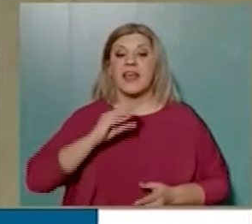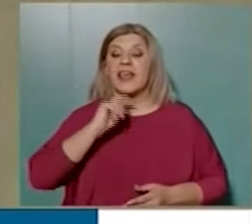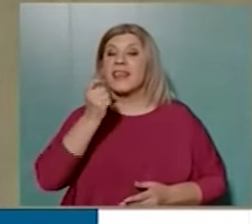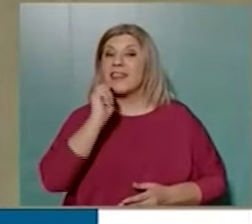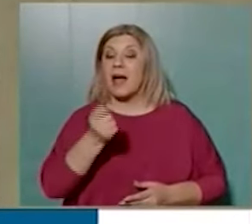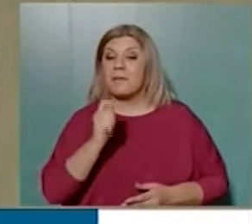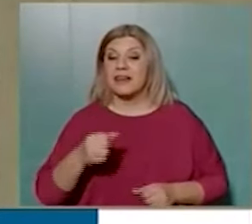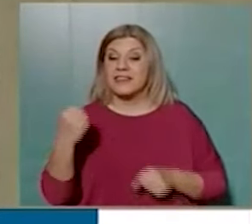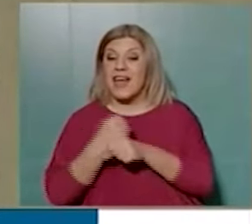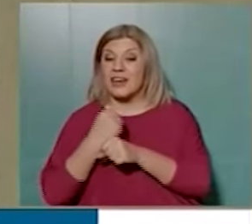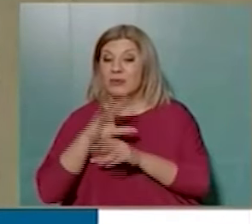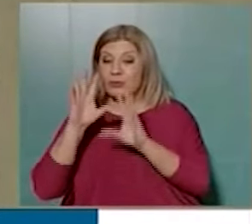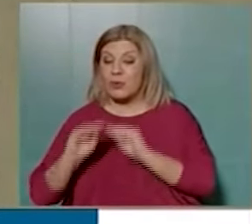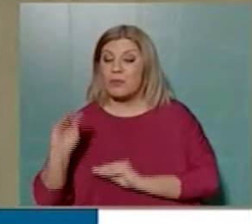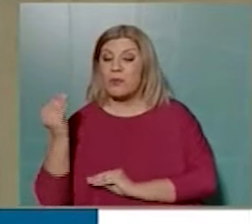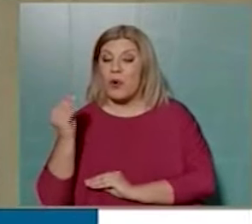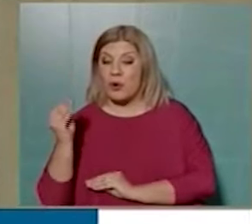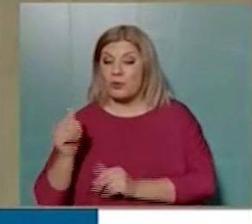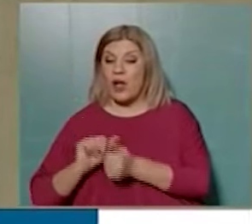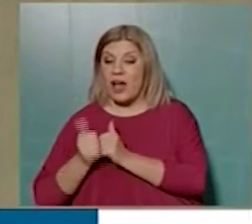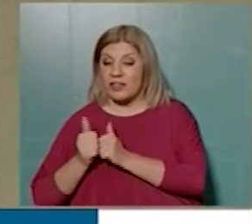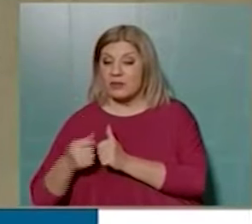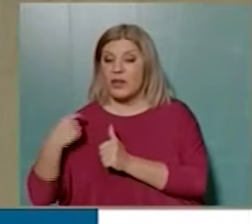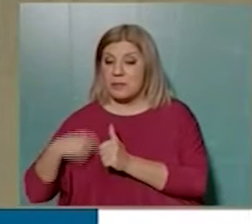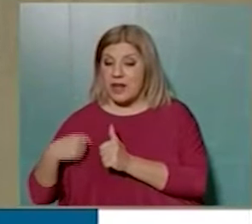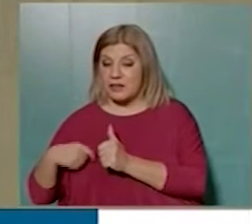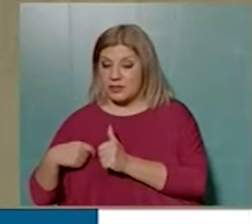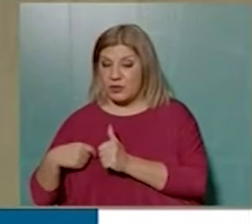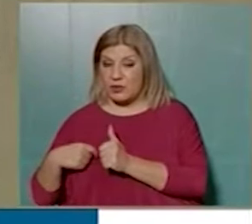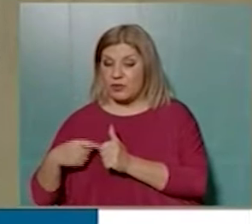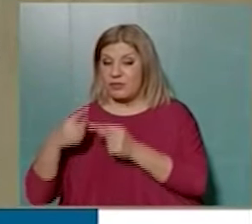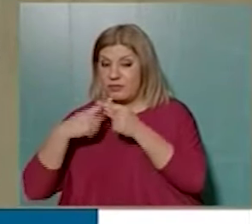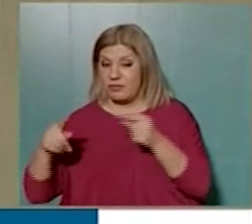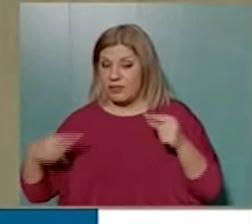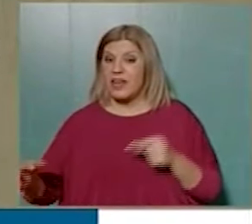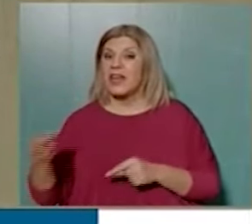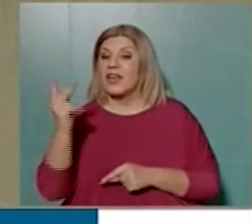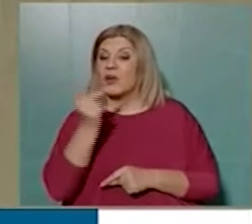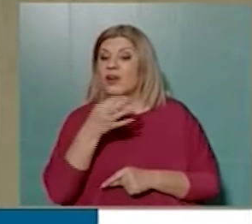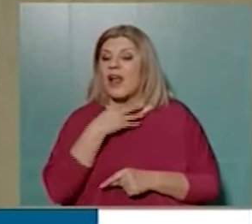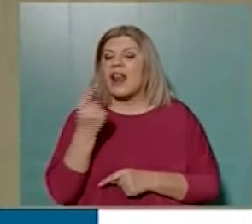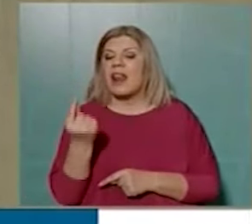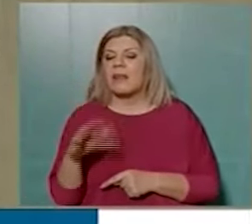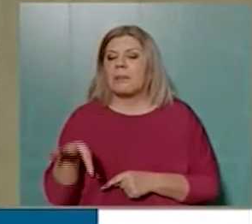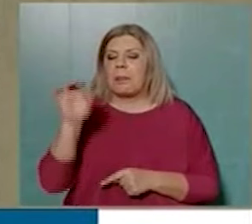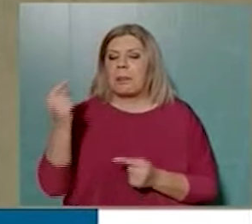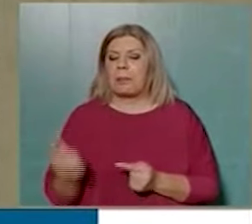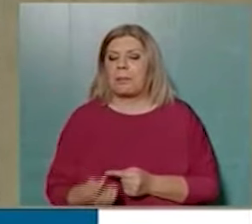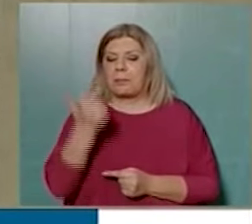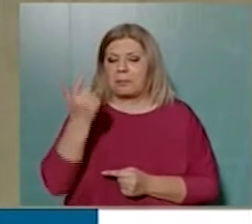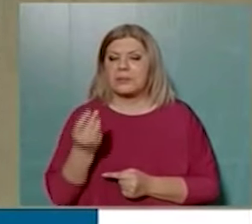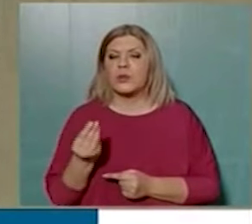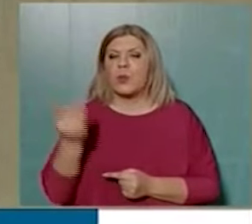προβλέπονται για έργα σε πολιτισμό αθλητισμό πράσινο και για πολλές άλλες κοινωνικές ανάγκες είναι ελάχιστες και